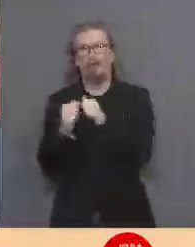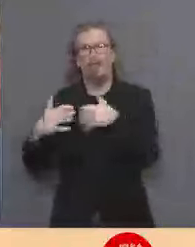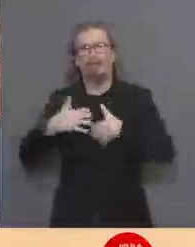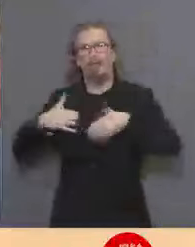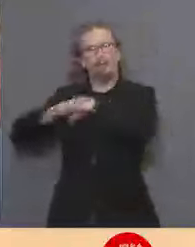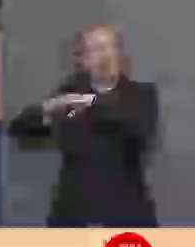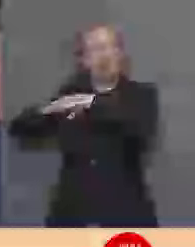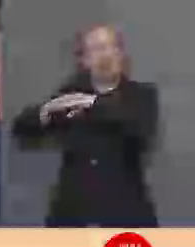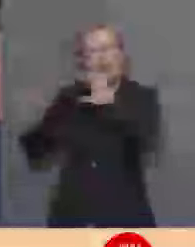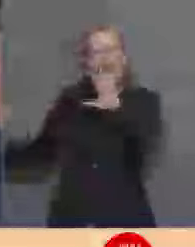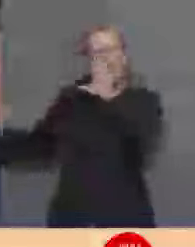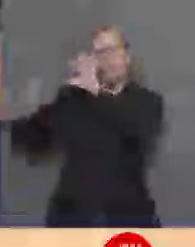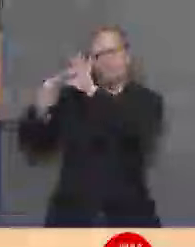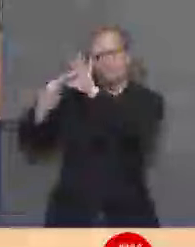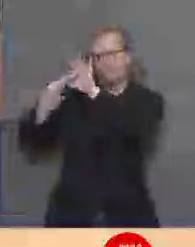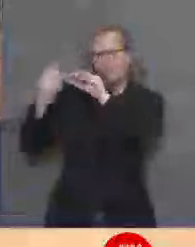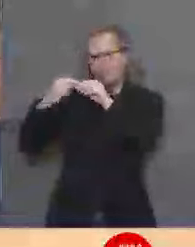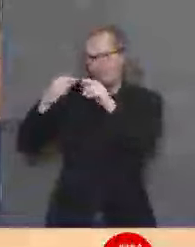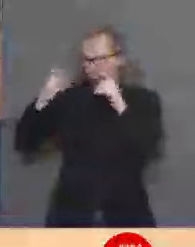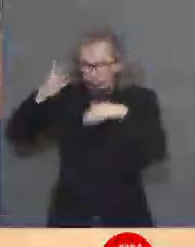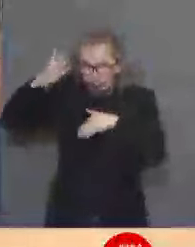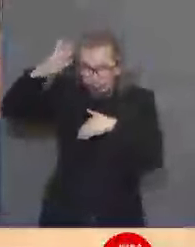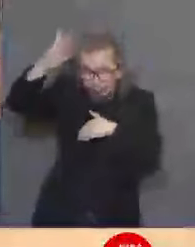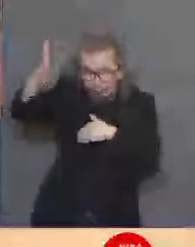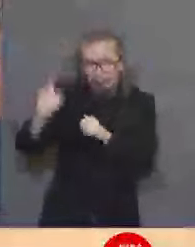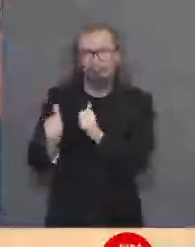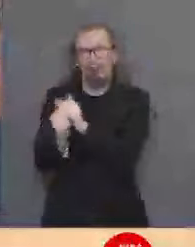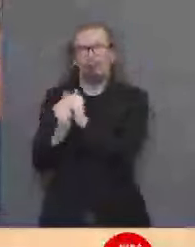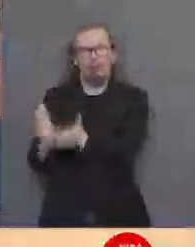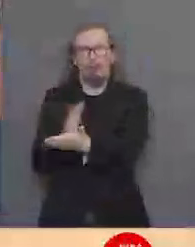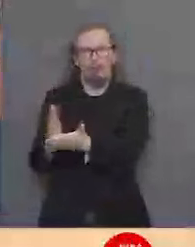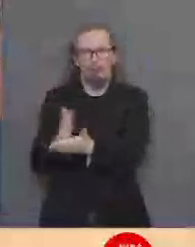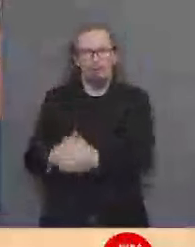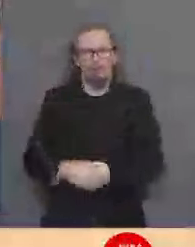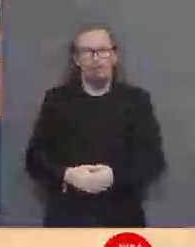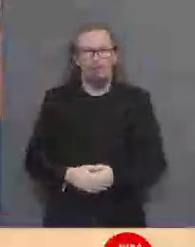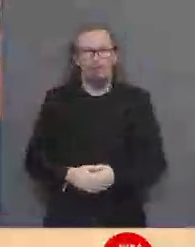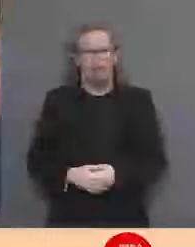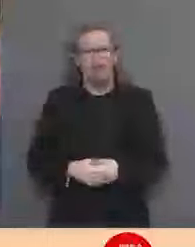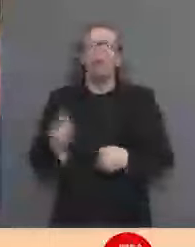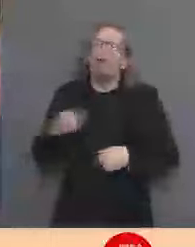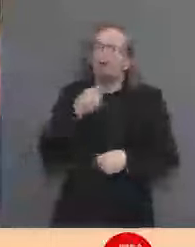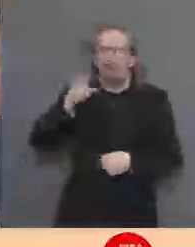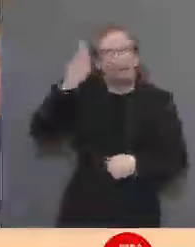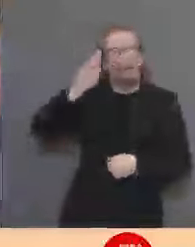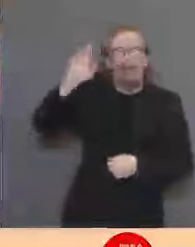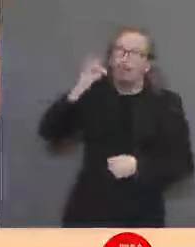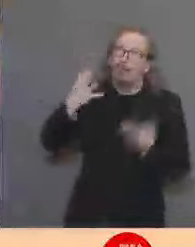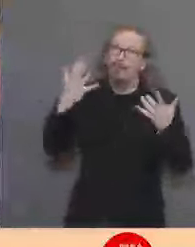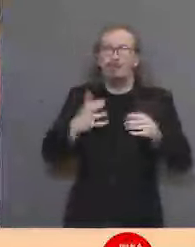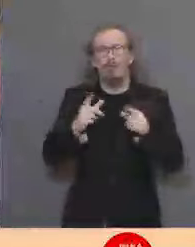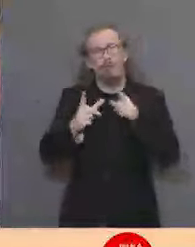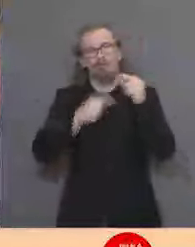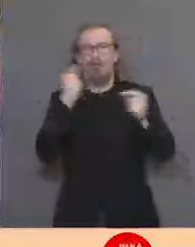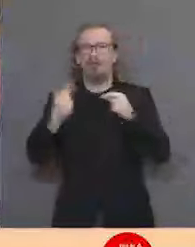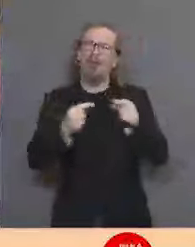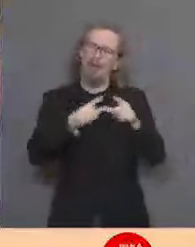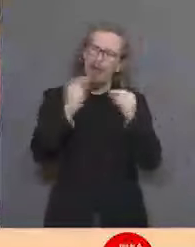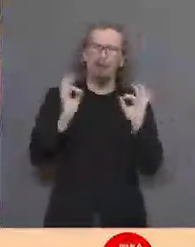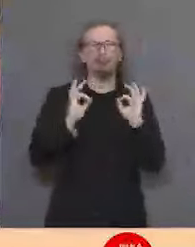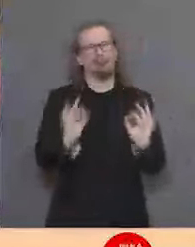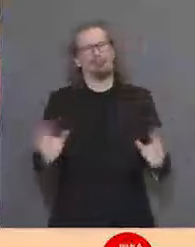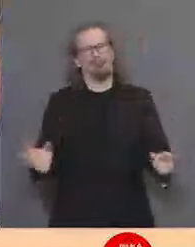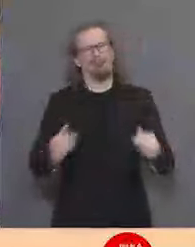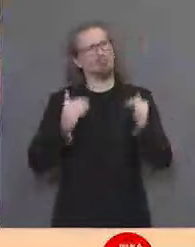Po dans un plus vaste objectif prospectif. On rêve évidemment d'un jardin botanique digne de ce